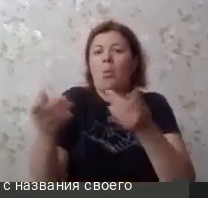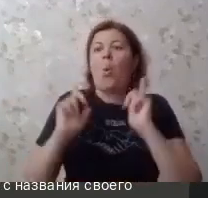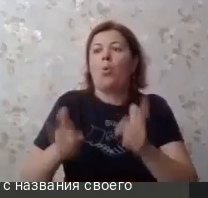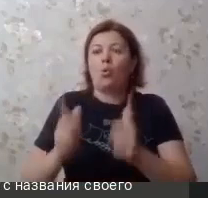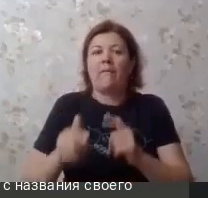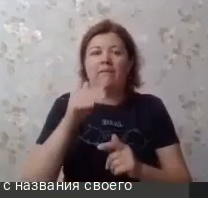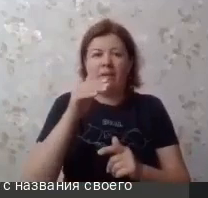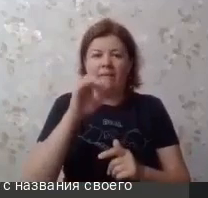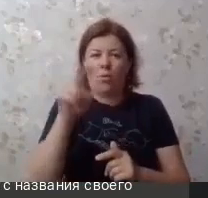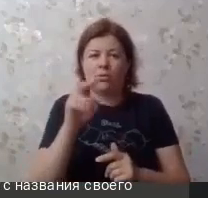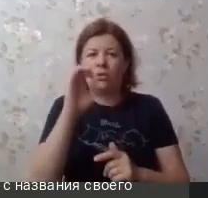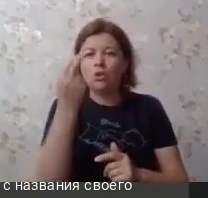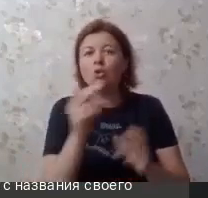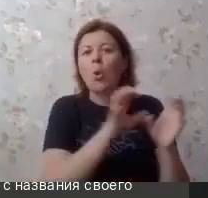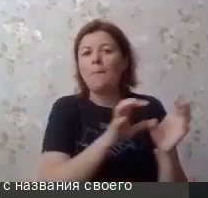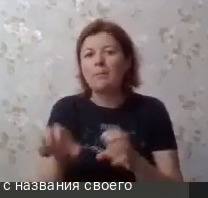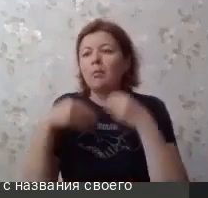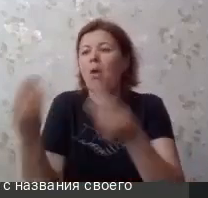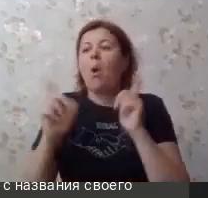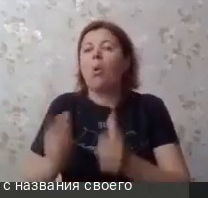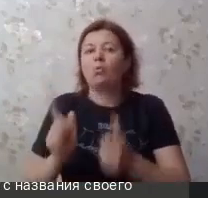фондом. И,